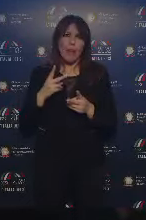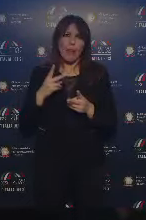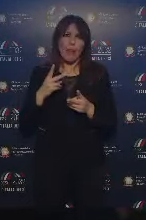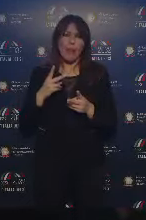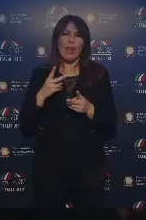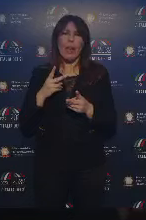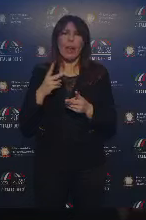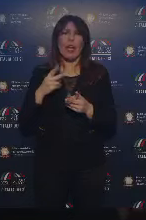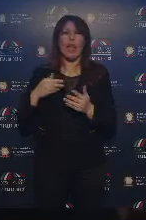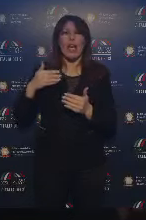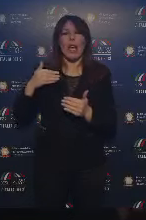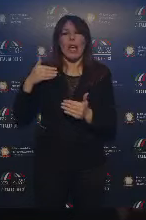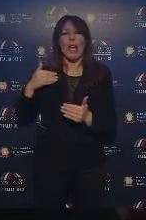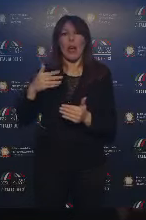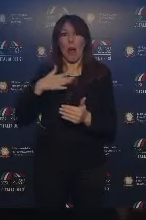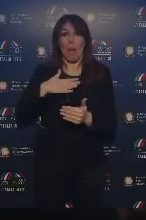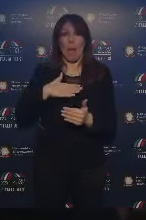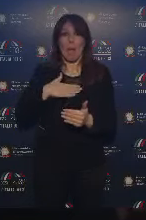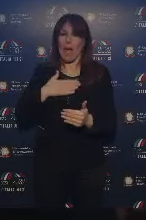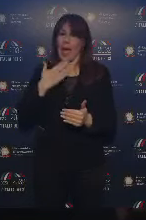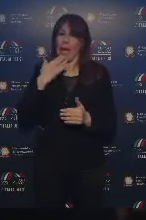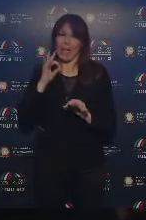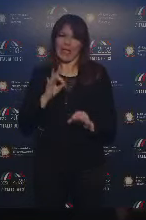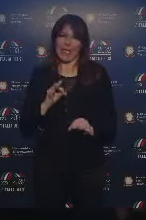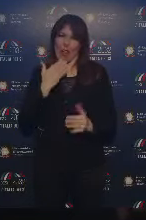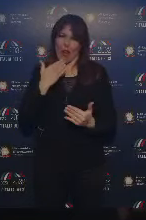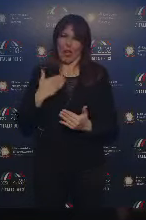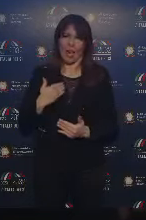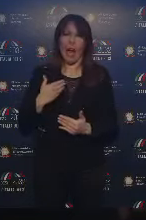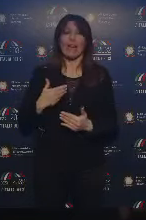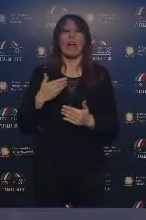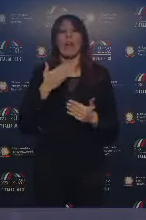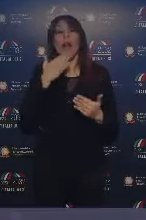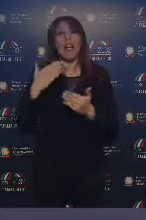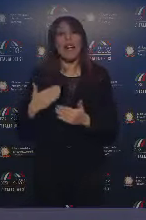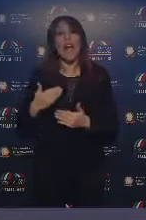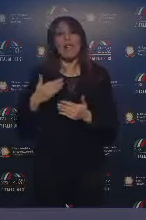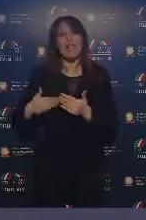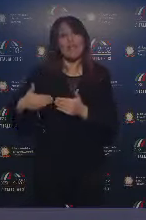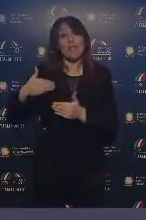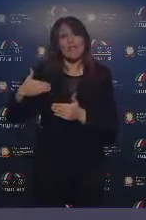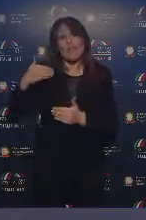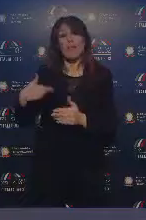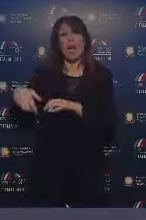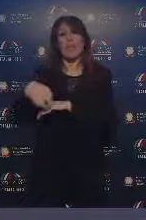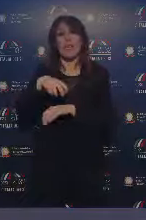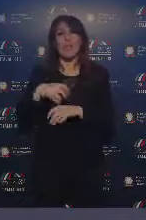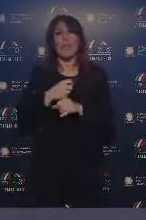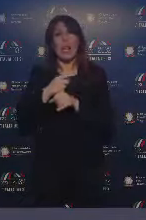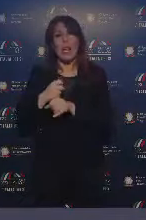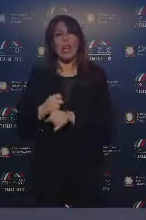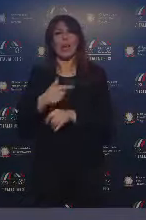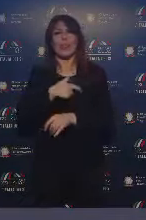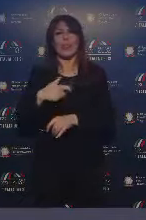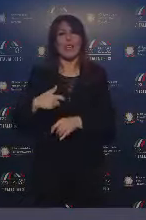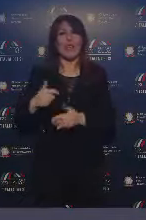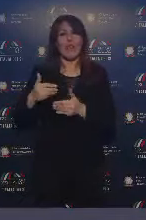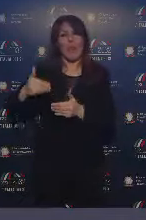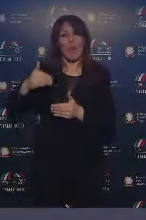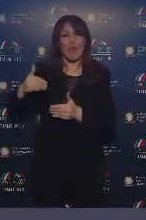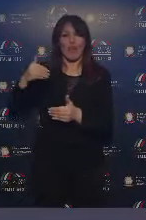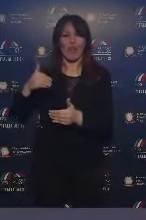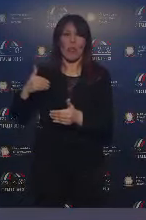e quindi il merito va a ministri precedenti amministratori delegati prec e sindaci precedenti Però diciamo che noi oggi